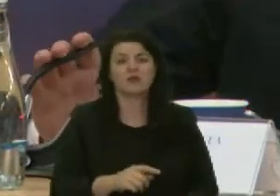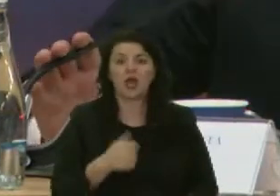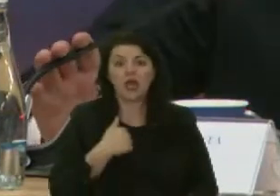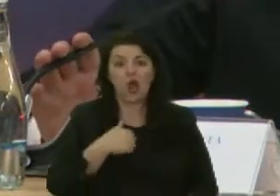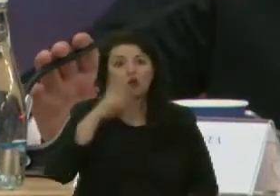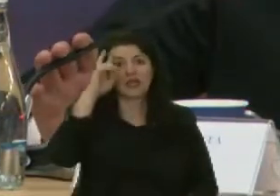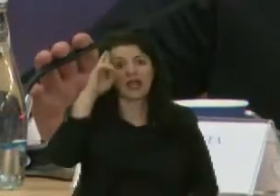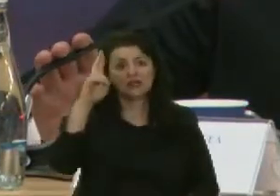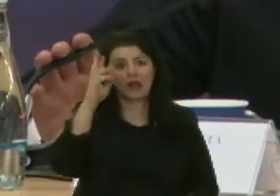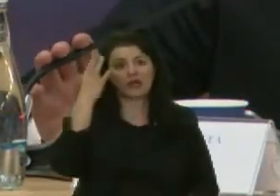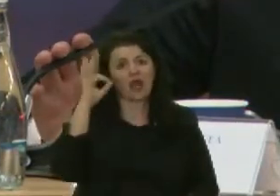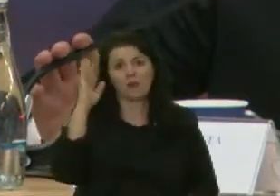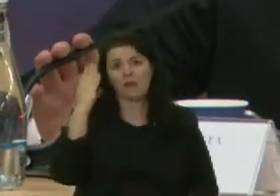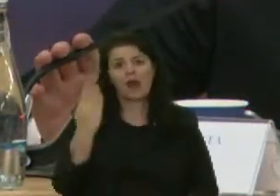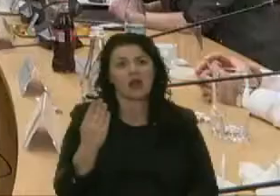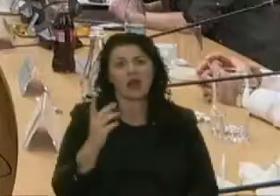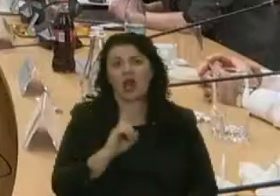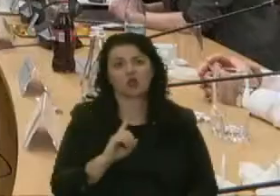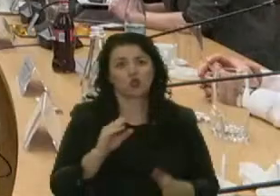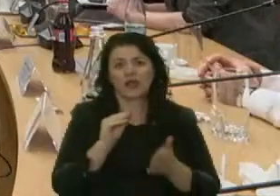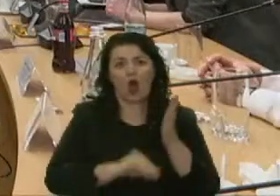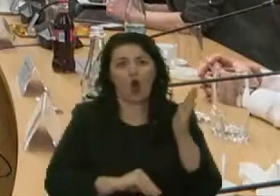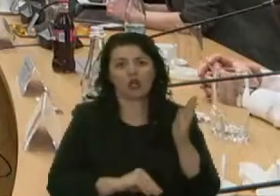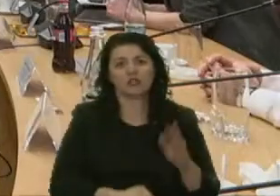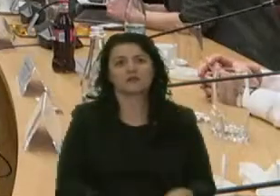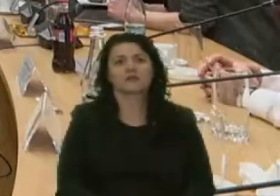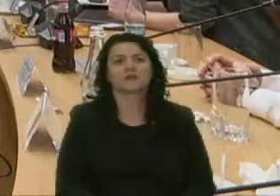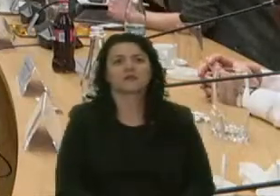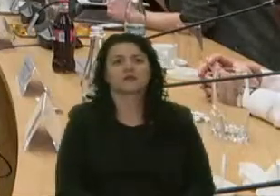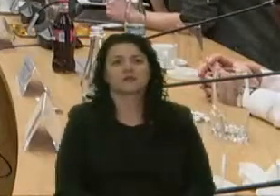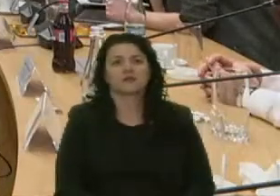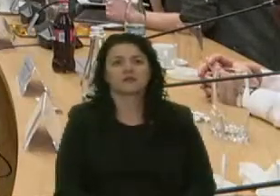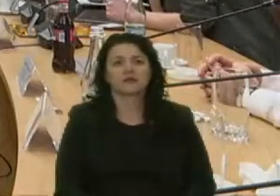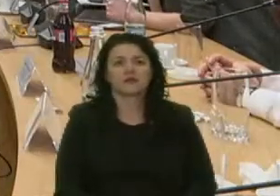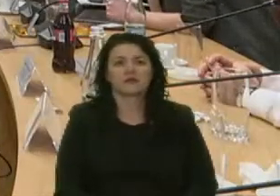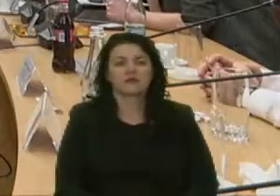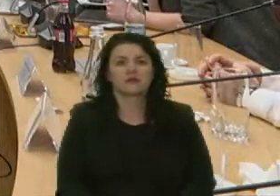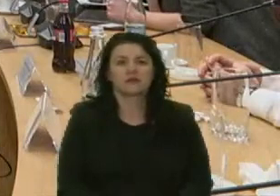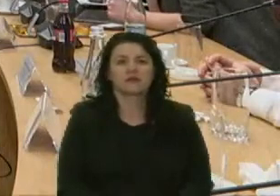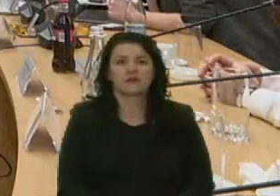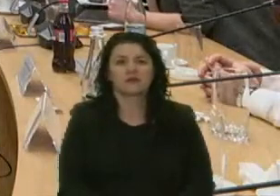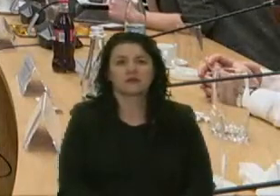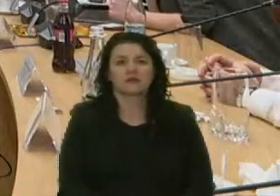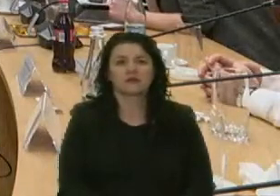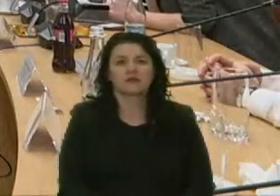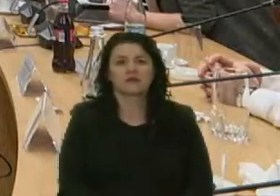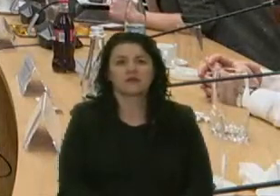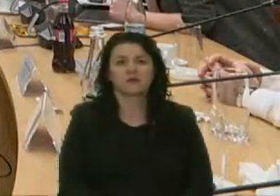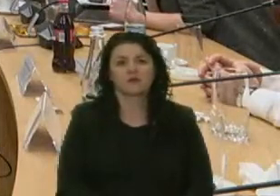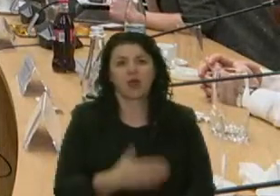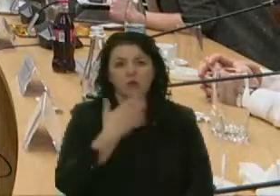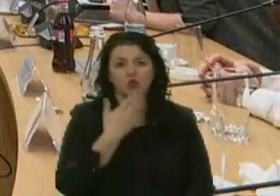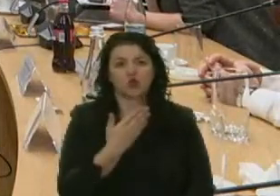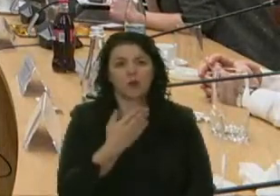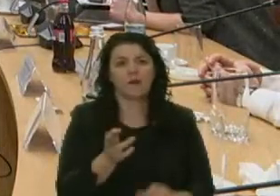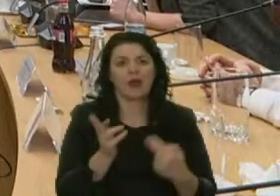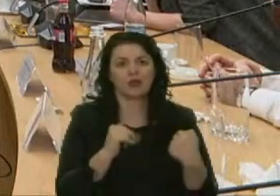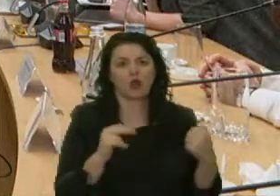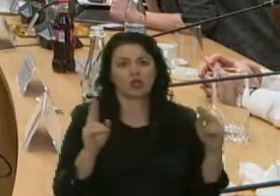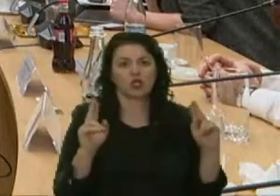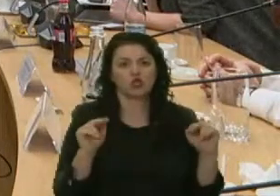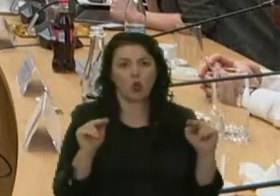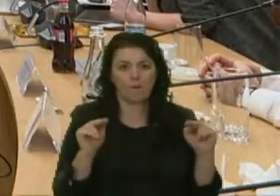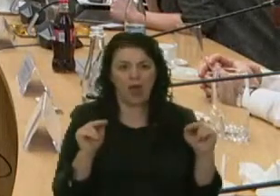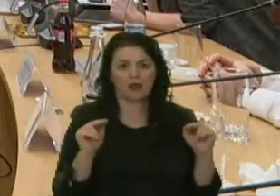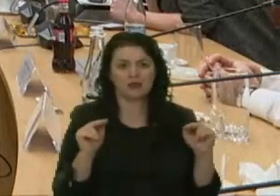le respect dar nu pot să fiu de acord cu ele vă rog stimată doamnă aveți cuvântul Da mulțumim că ne întoarcem la subiect